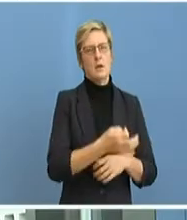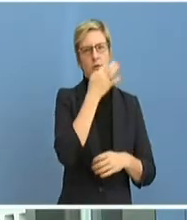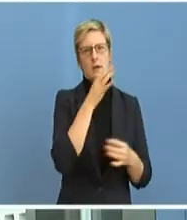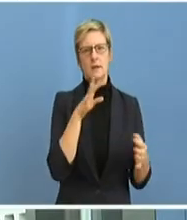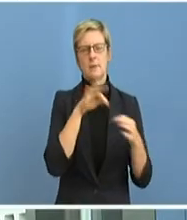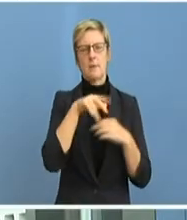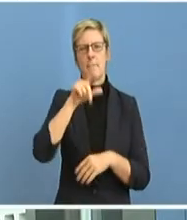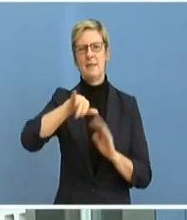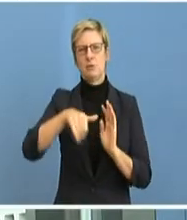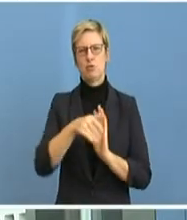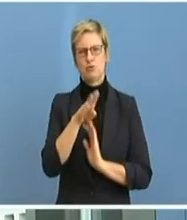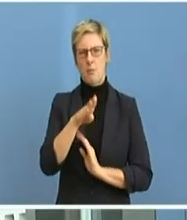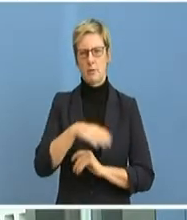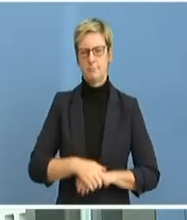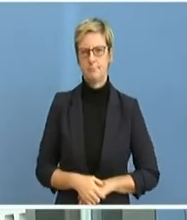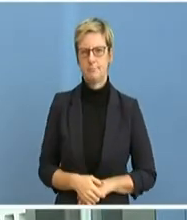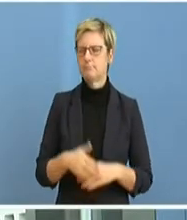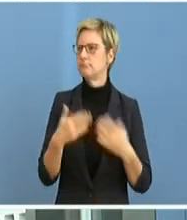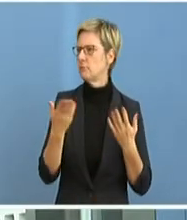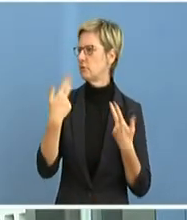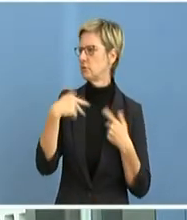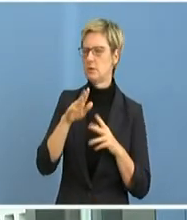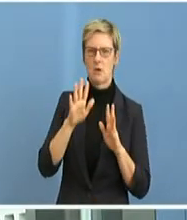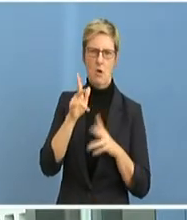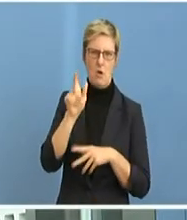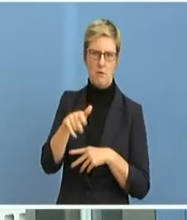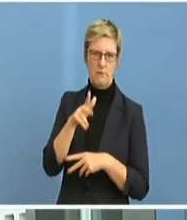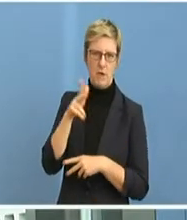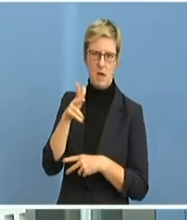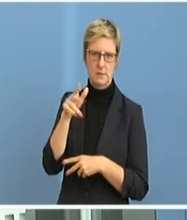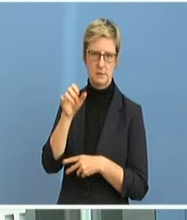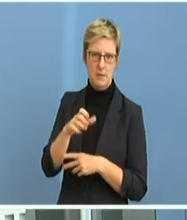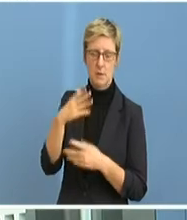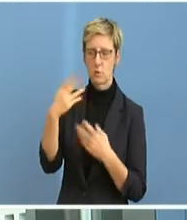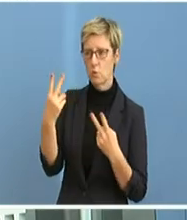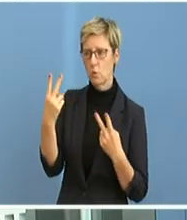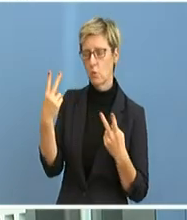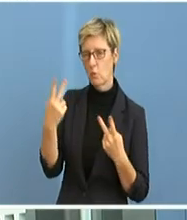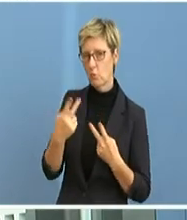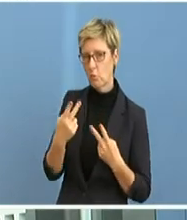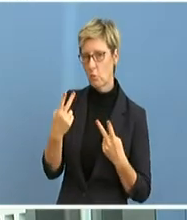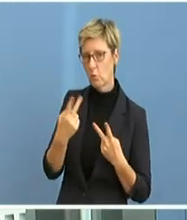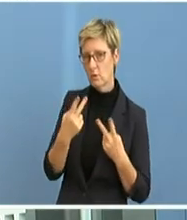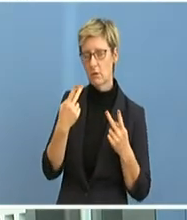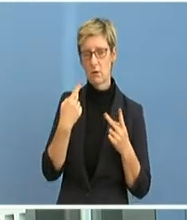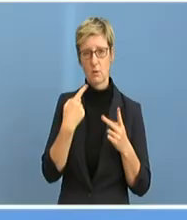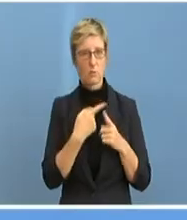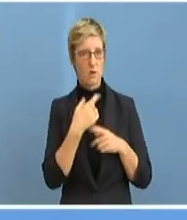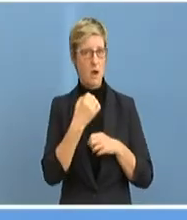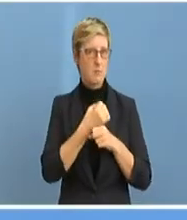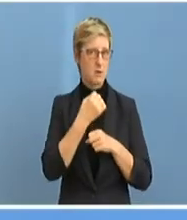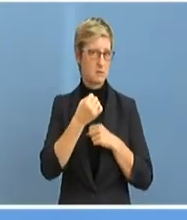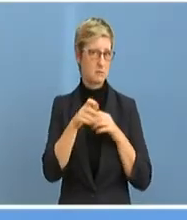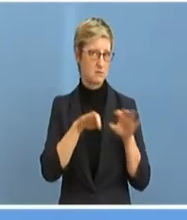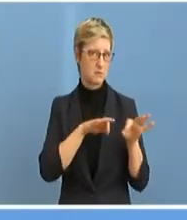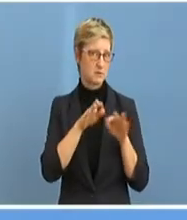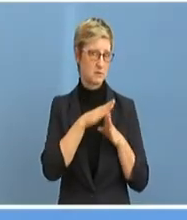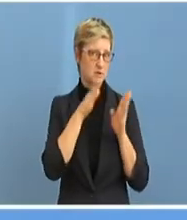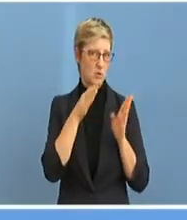Minijobs weiter, die sich vermutlich an Herrn Seibert oder und das Arbeitsministerium richtet. Ich glaube an